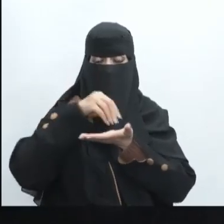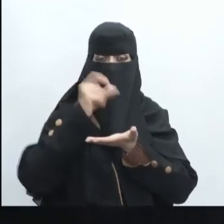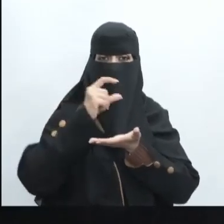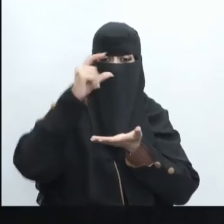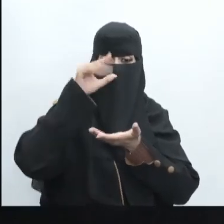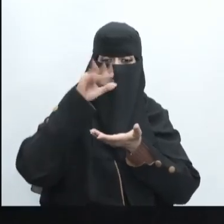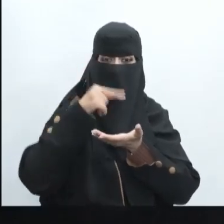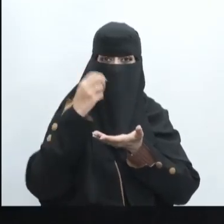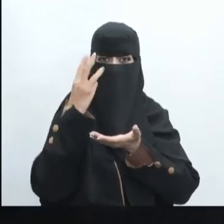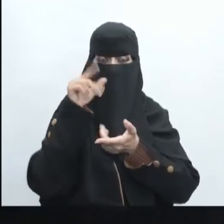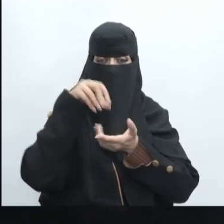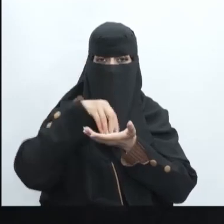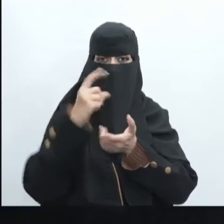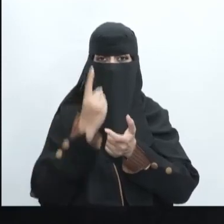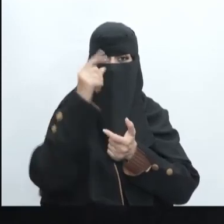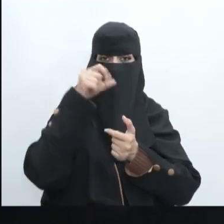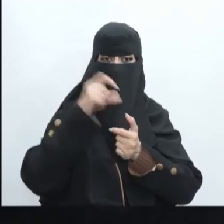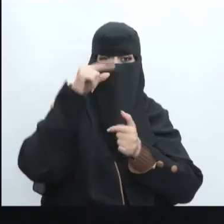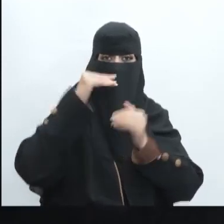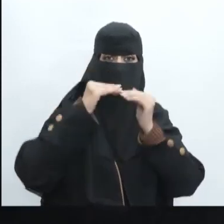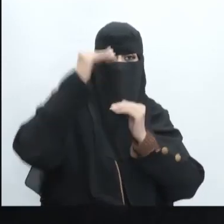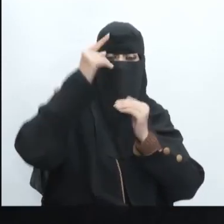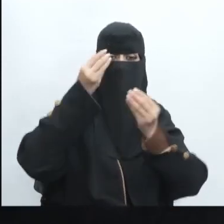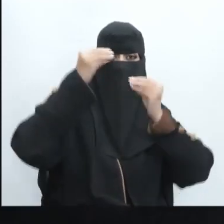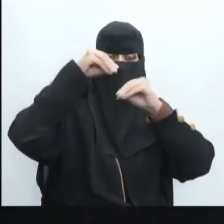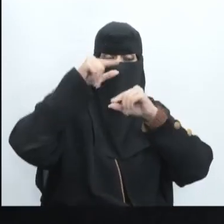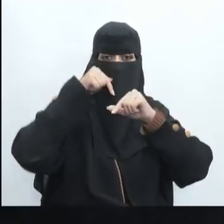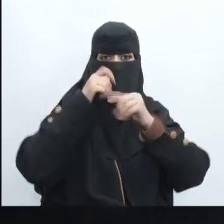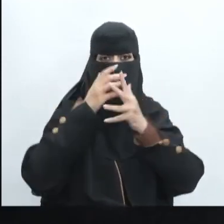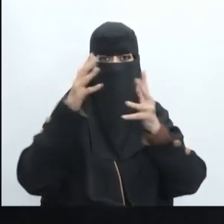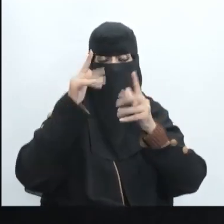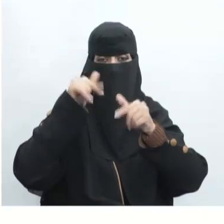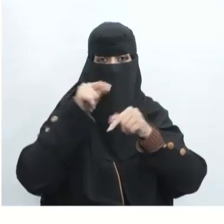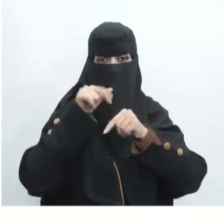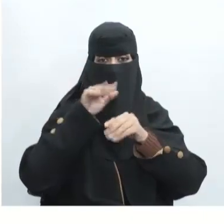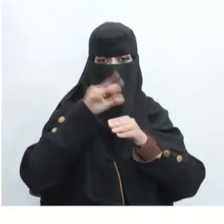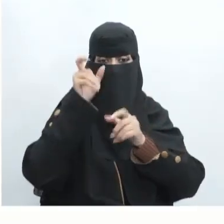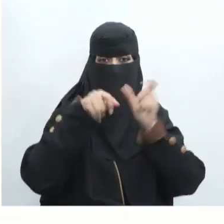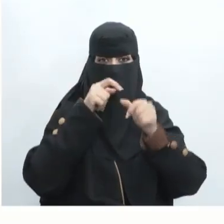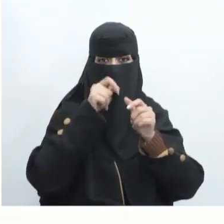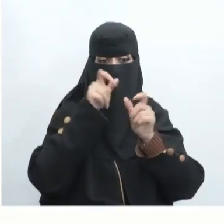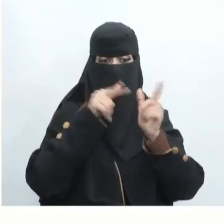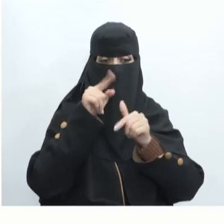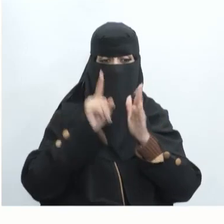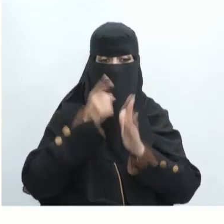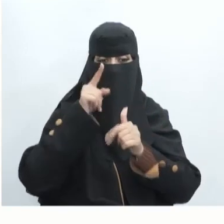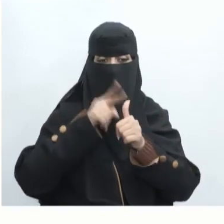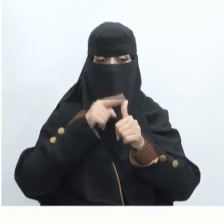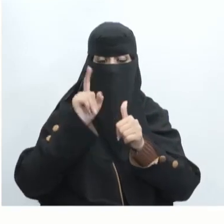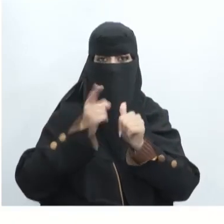الاسلاميه ودوله اسلاميه ترتفع فيها الكثافه السكانيه احسنتم اذا